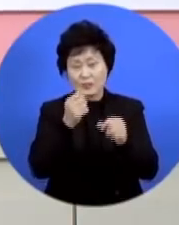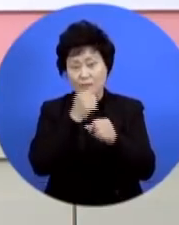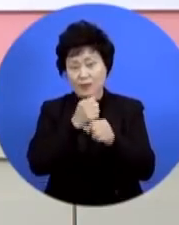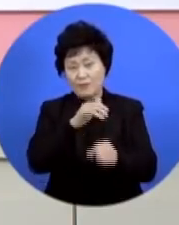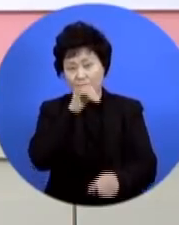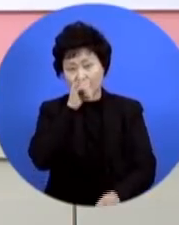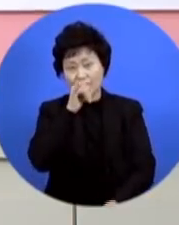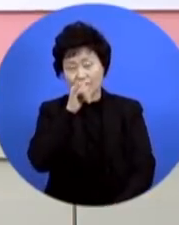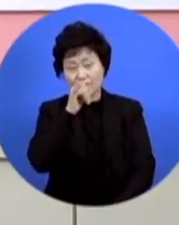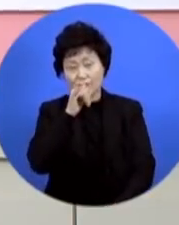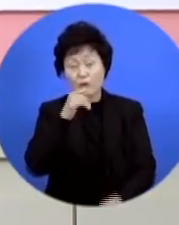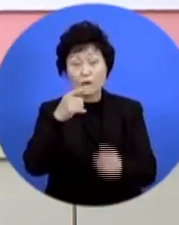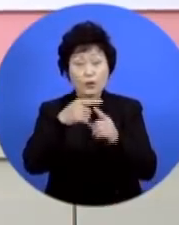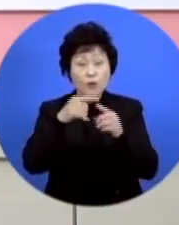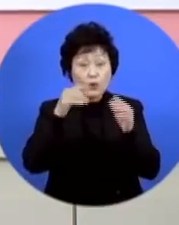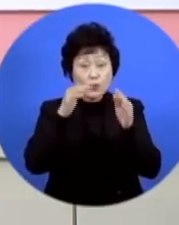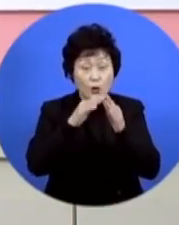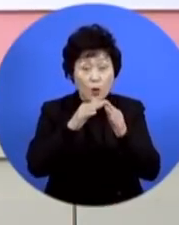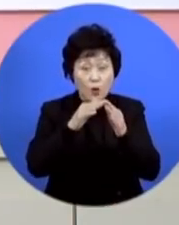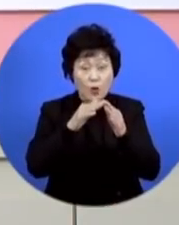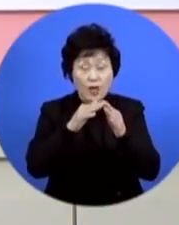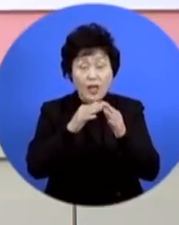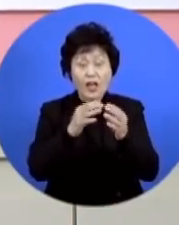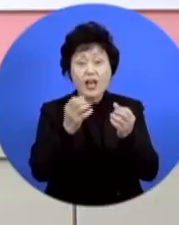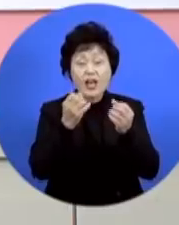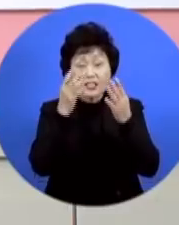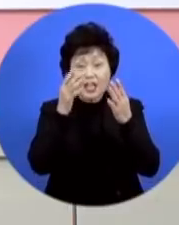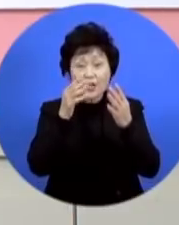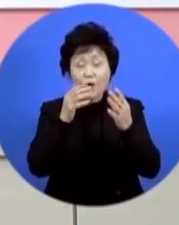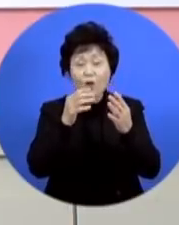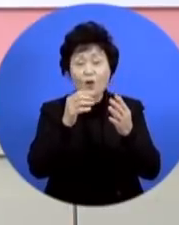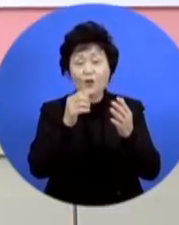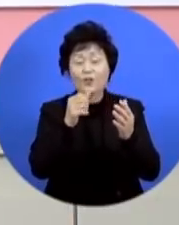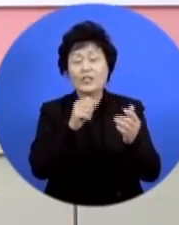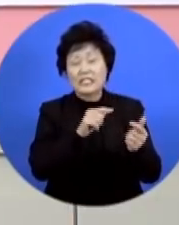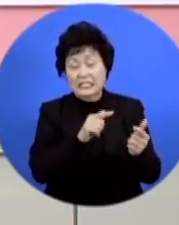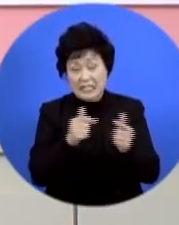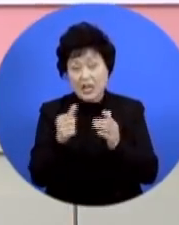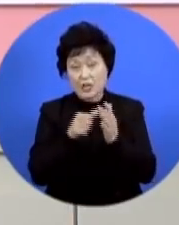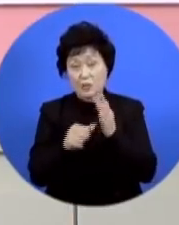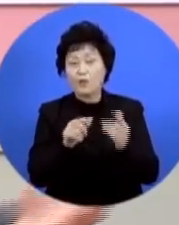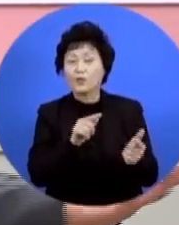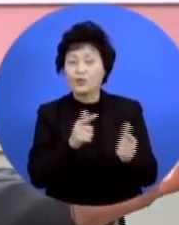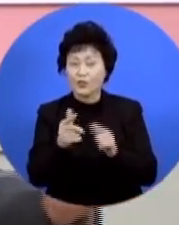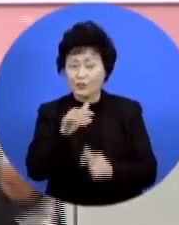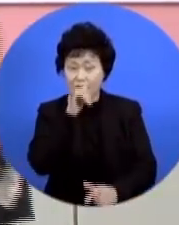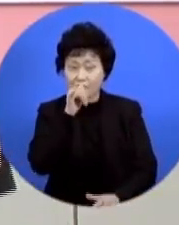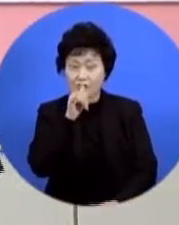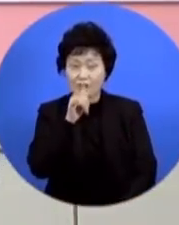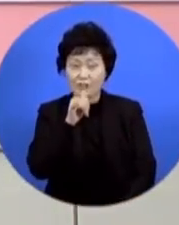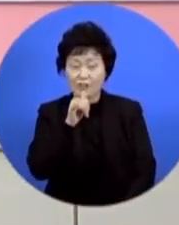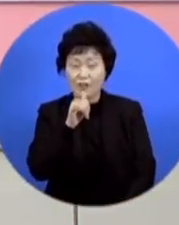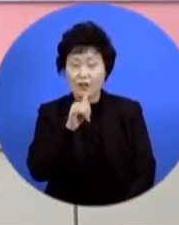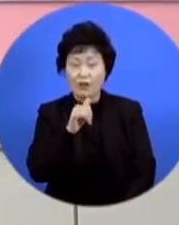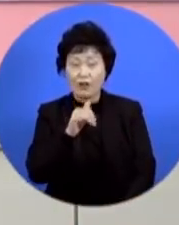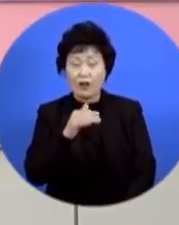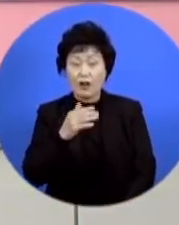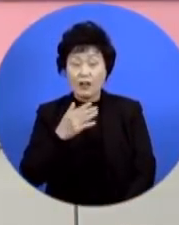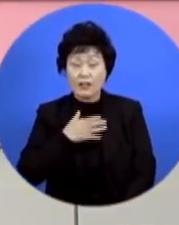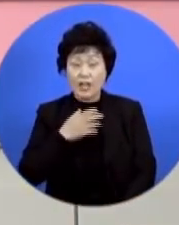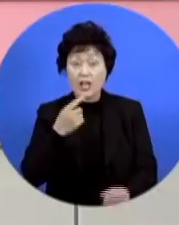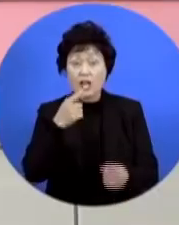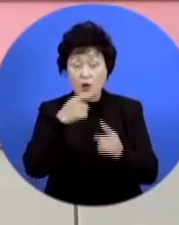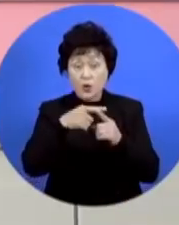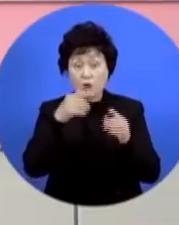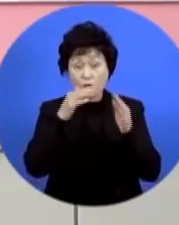지금 장비 없거든요. 네네. 한 번은 지방에서 아주 큰 교회, 우리보다 훨씬 큰 교회, 네. 시설도 있고 그런 교회 영상팀이 와서 보고